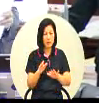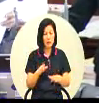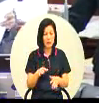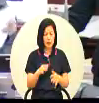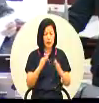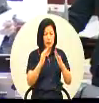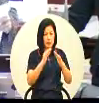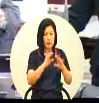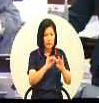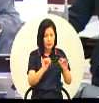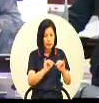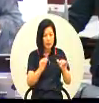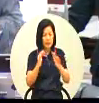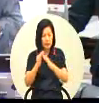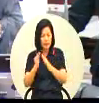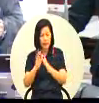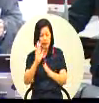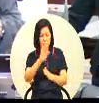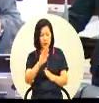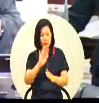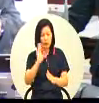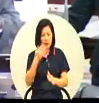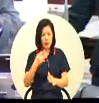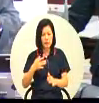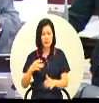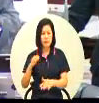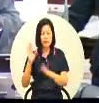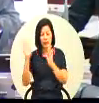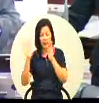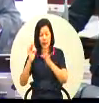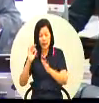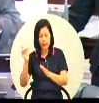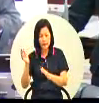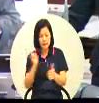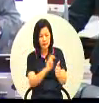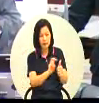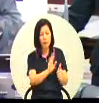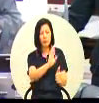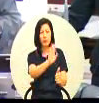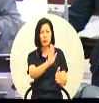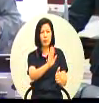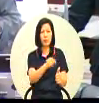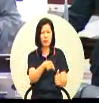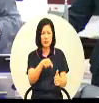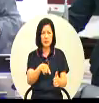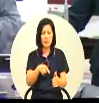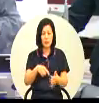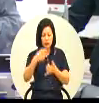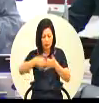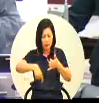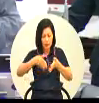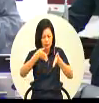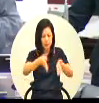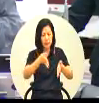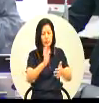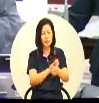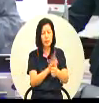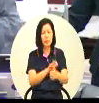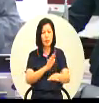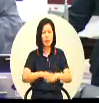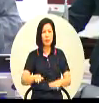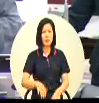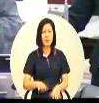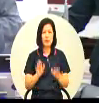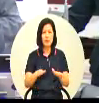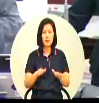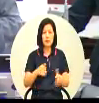但是他的子女弃养，啊，这个部分我愿意个案上， 确定 我要求。 我希望针对这一寡弱势，包括现